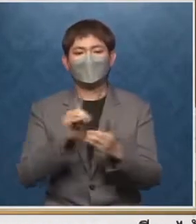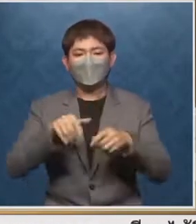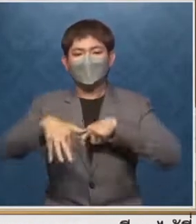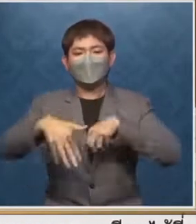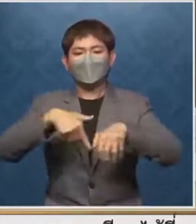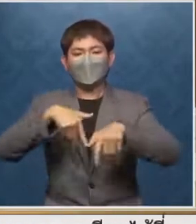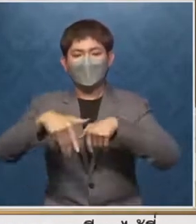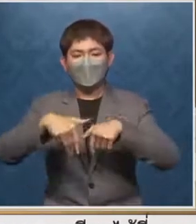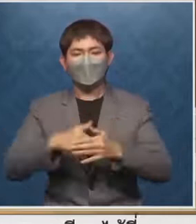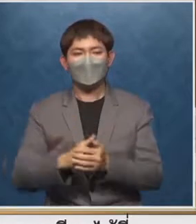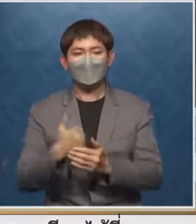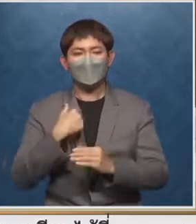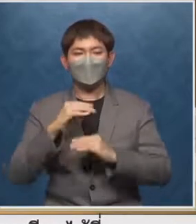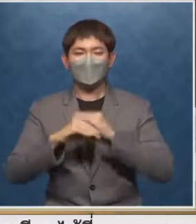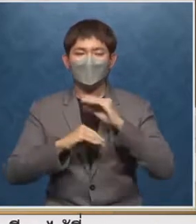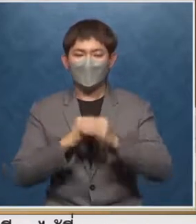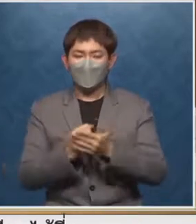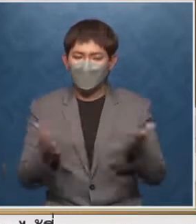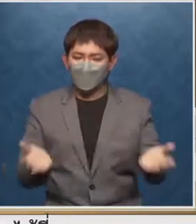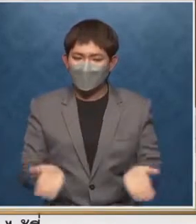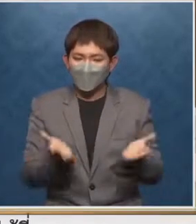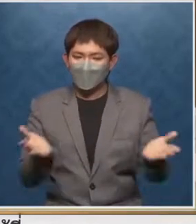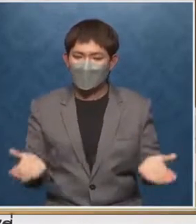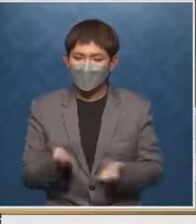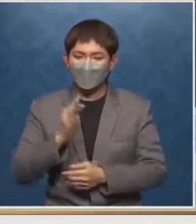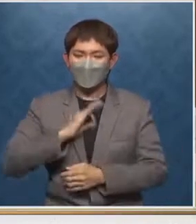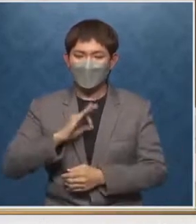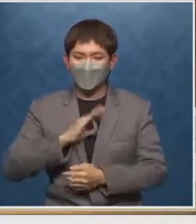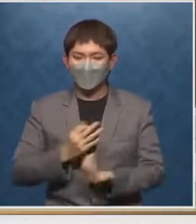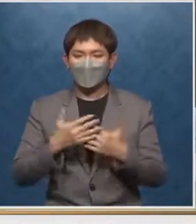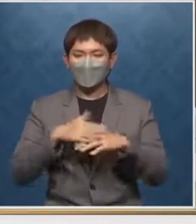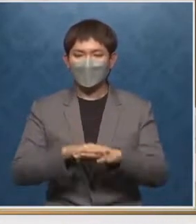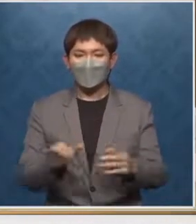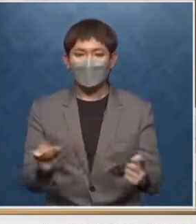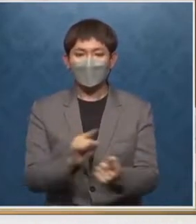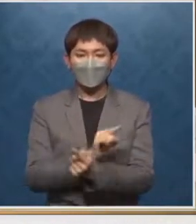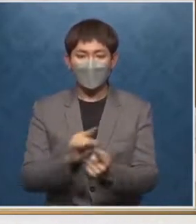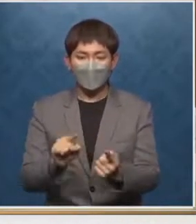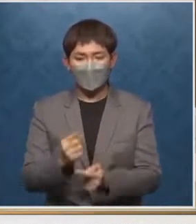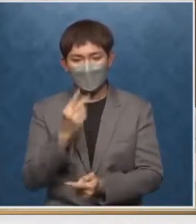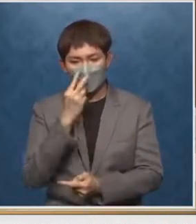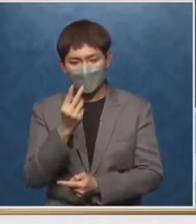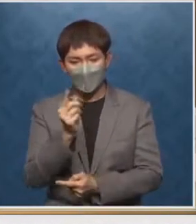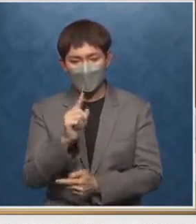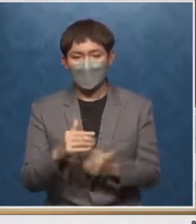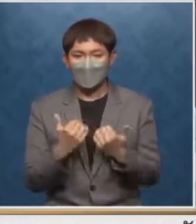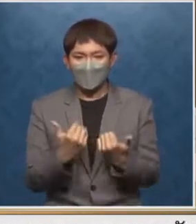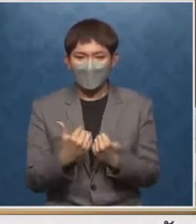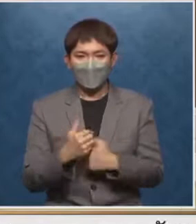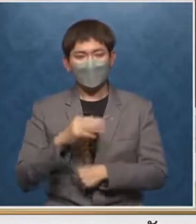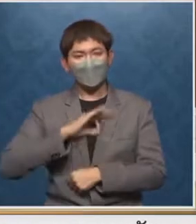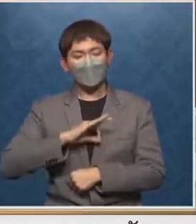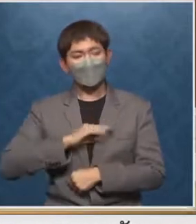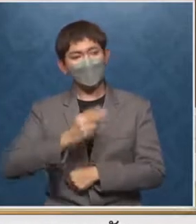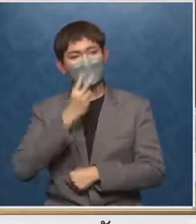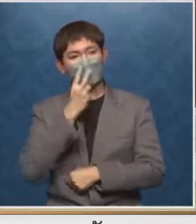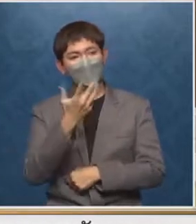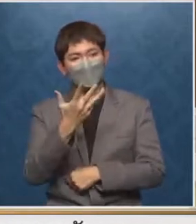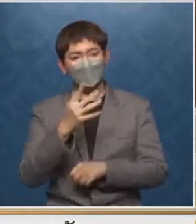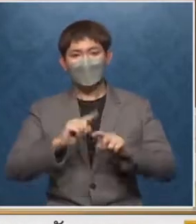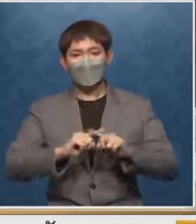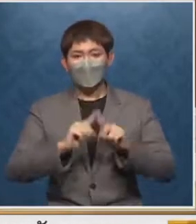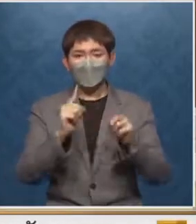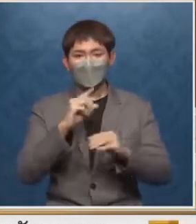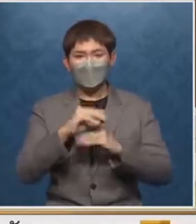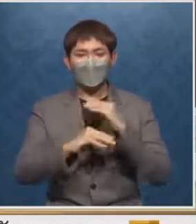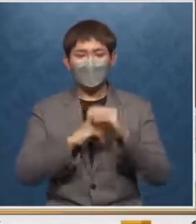ครงการที่สร้างคุณค่าในชนบทนะครับซึ่งผลงานวันนี้อาจจะยังไม่เห็นแต่ว่าเป็นโคร